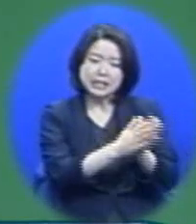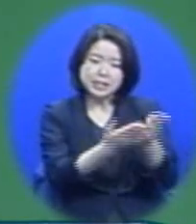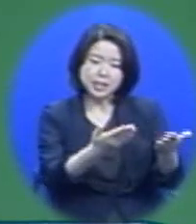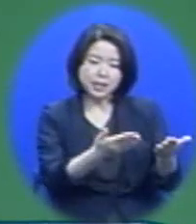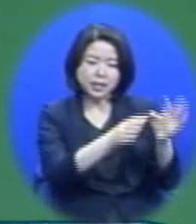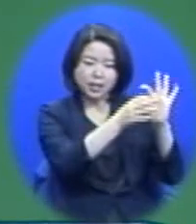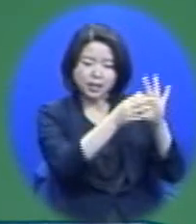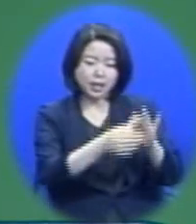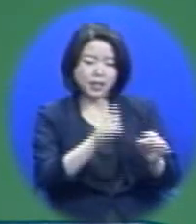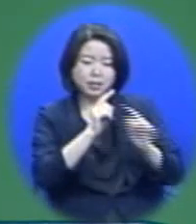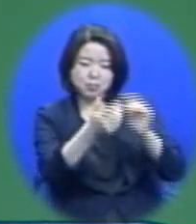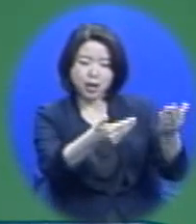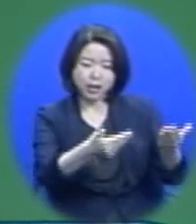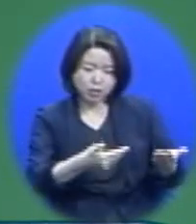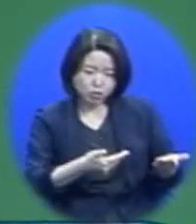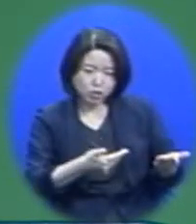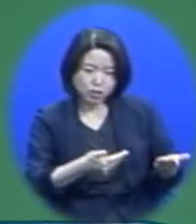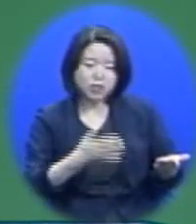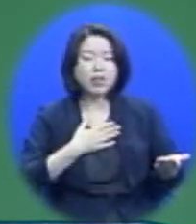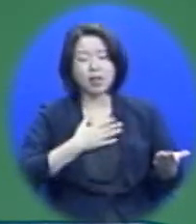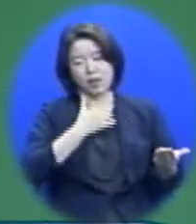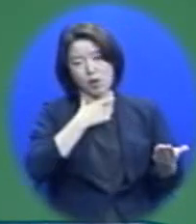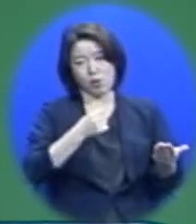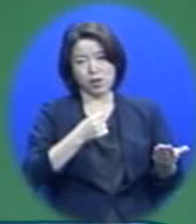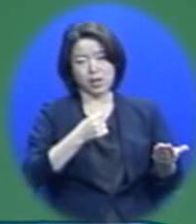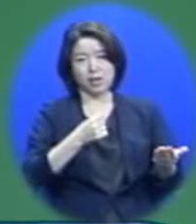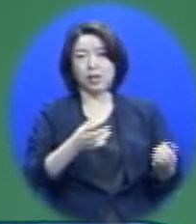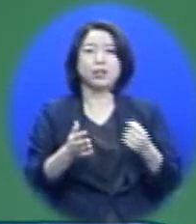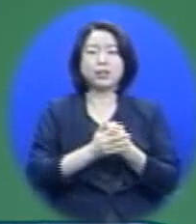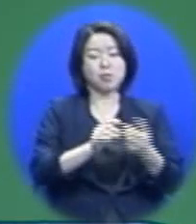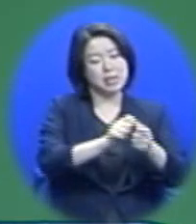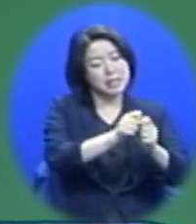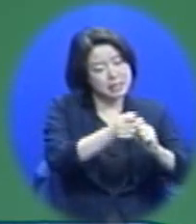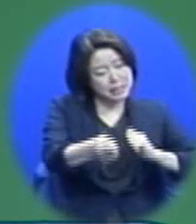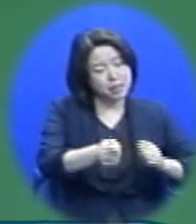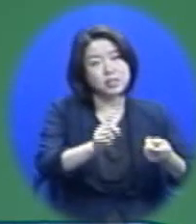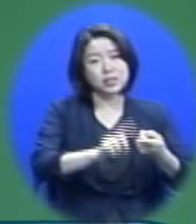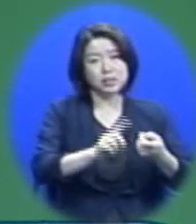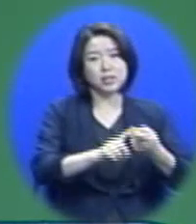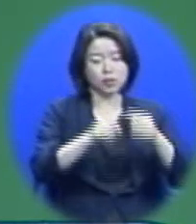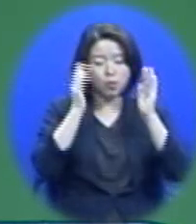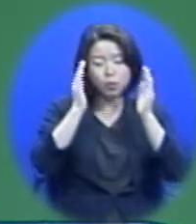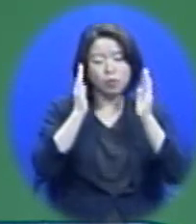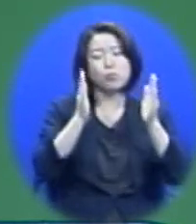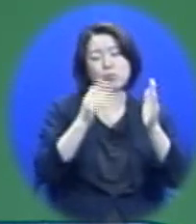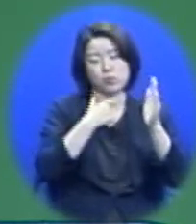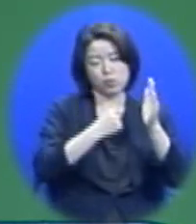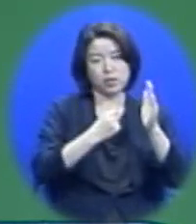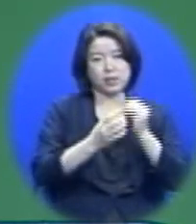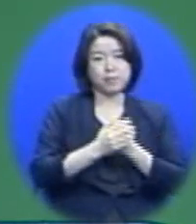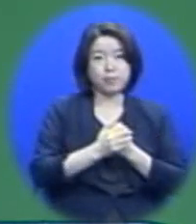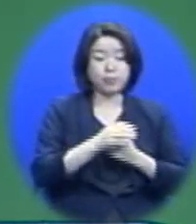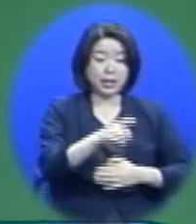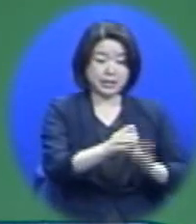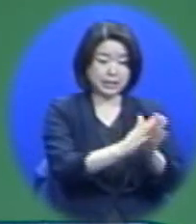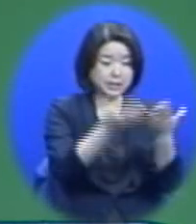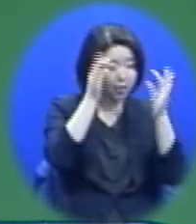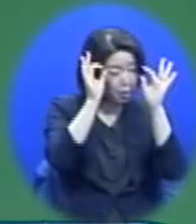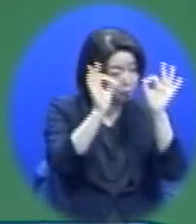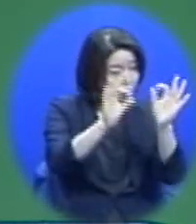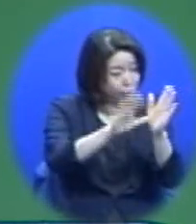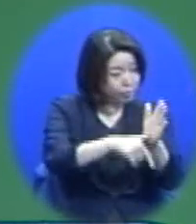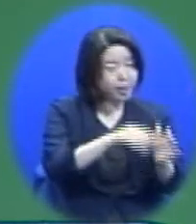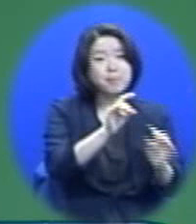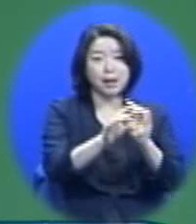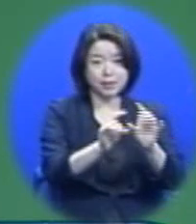나에게 말해주기를 제가 원합니다. 그래서 찢어진 채로 자기가 공부하겠던 그 교재를 볼 때마다